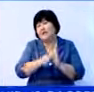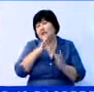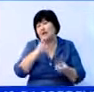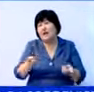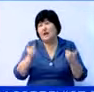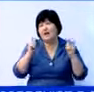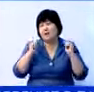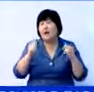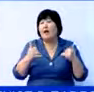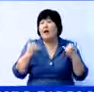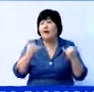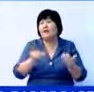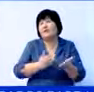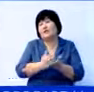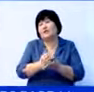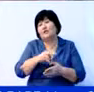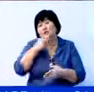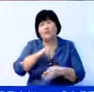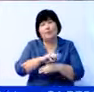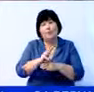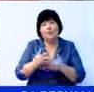60-летним юбилеем оказал заслуженные почести.